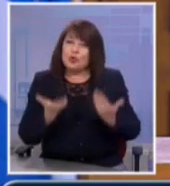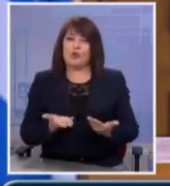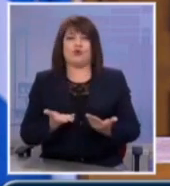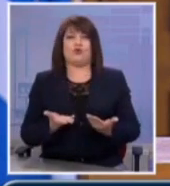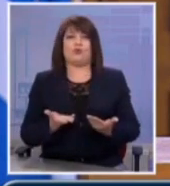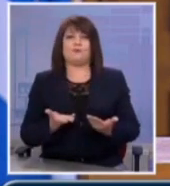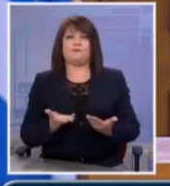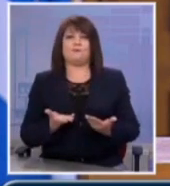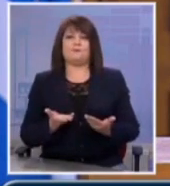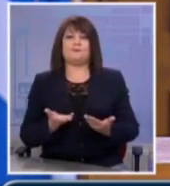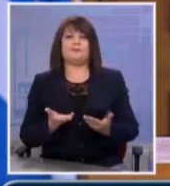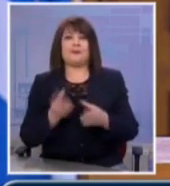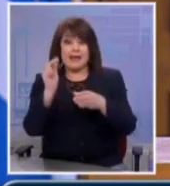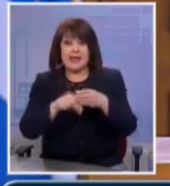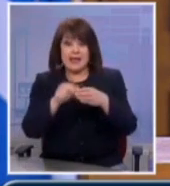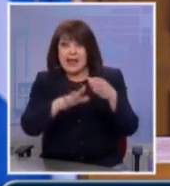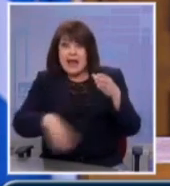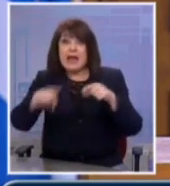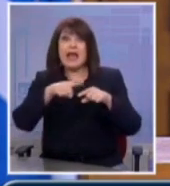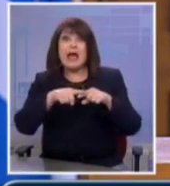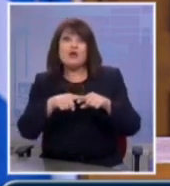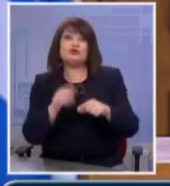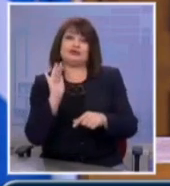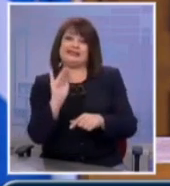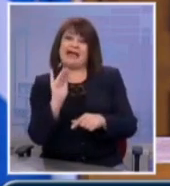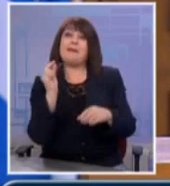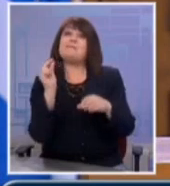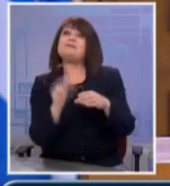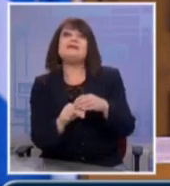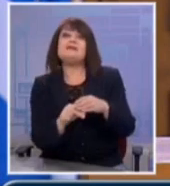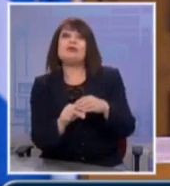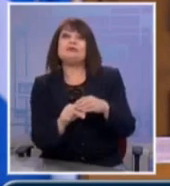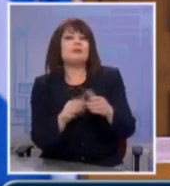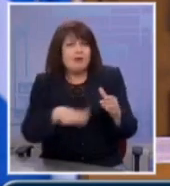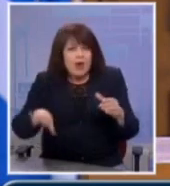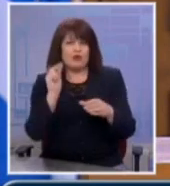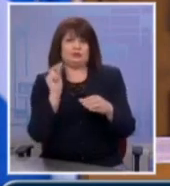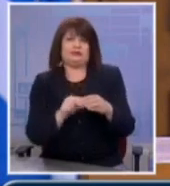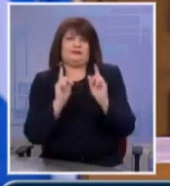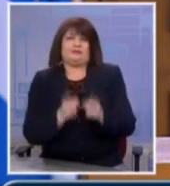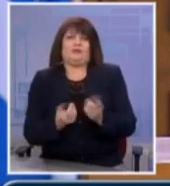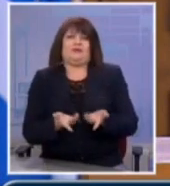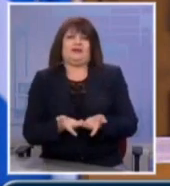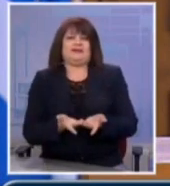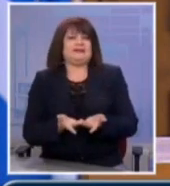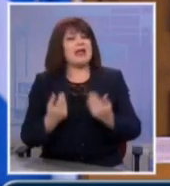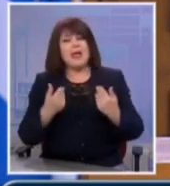γι' αυτά, στο εκλογικό σώμα αποτινόμαστε. Δεν δίνουμε, ακούστε, δεν